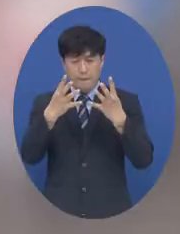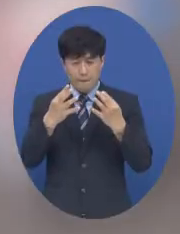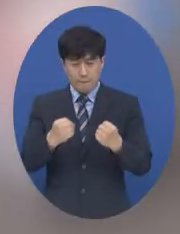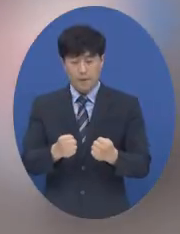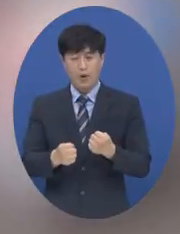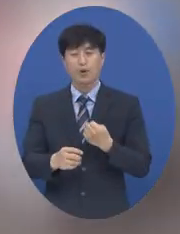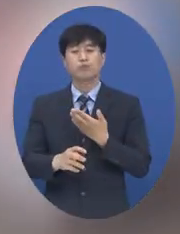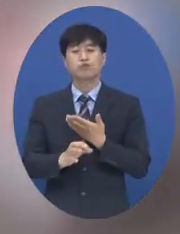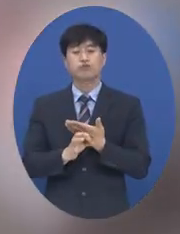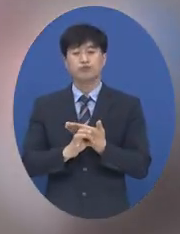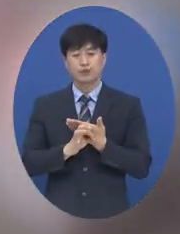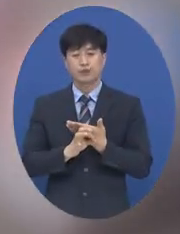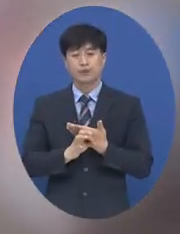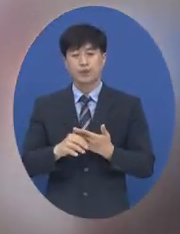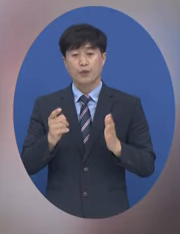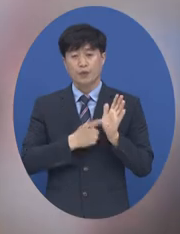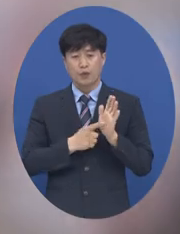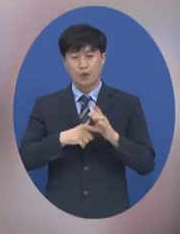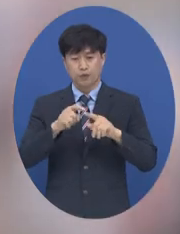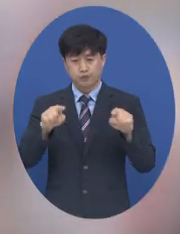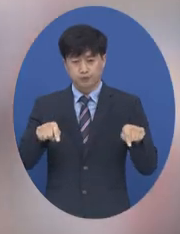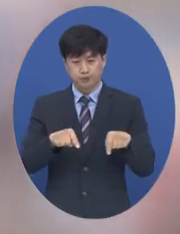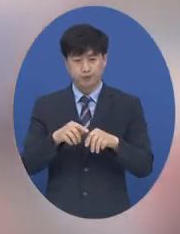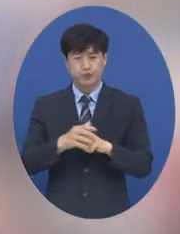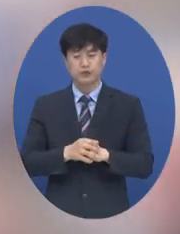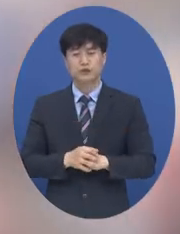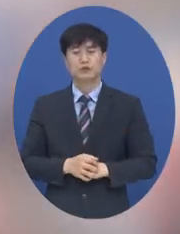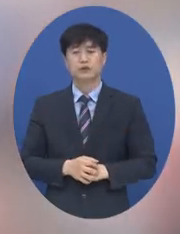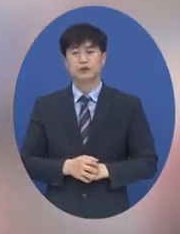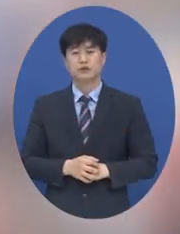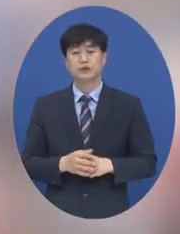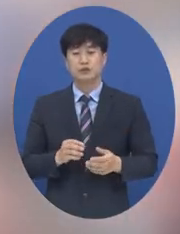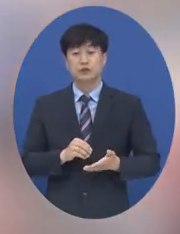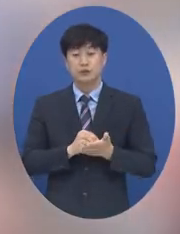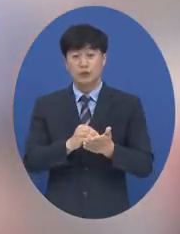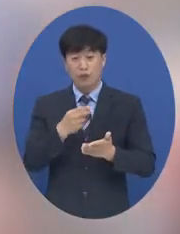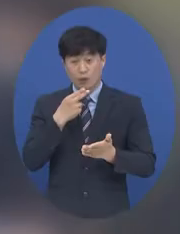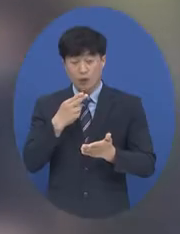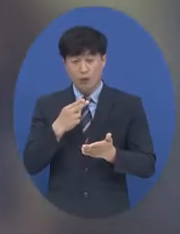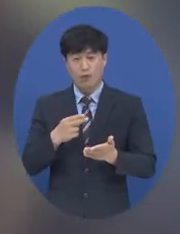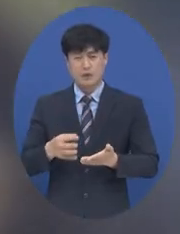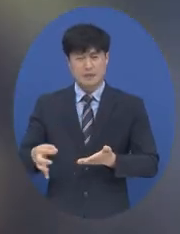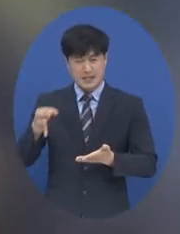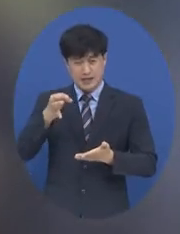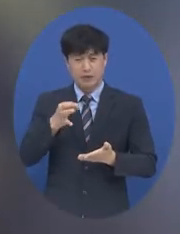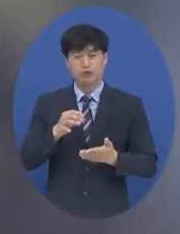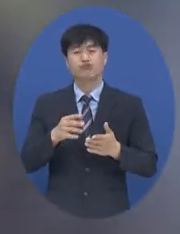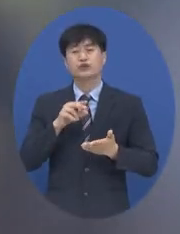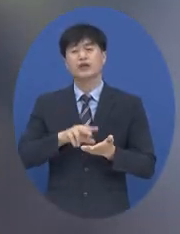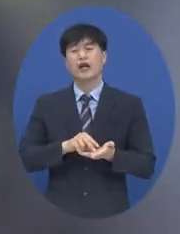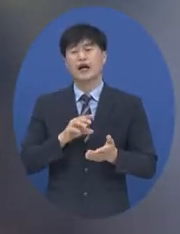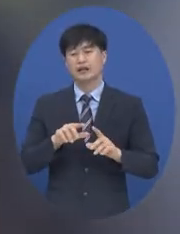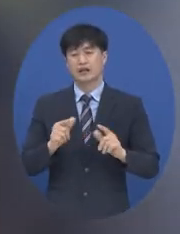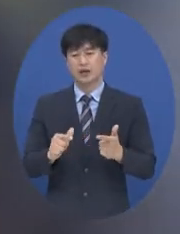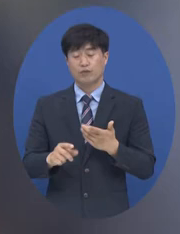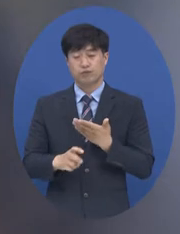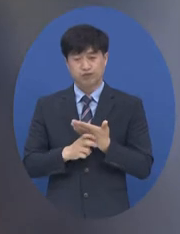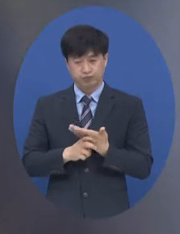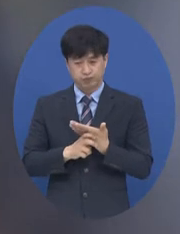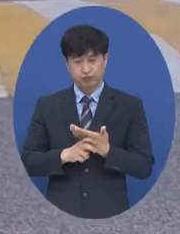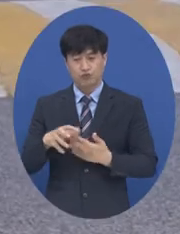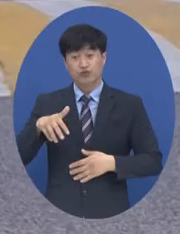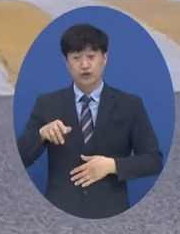불법 광고 음을 고금리 와 미등록 업체만이 문제가 아닙니다 불법 추심을 일삼는 곳도